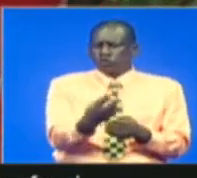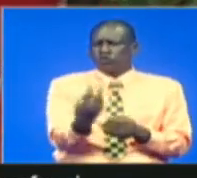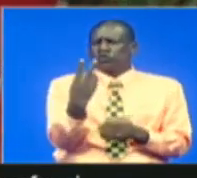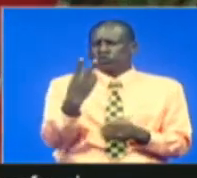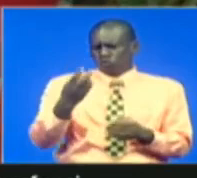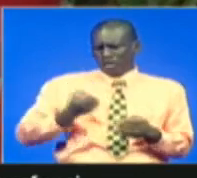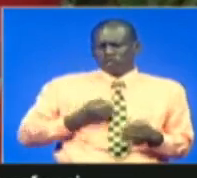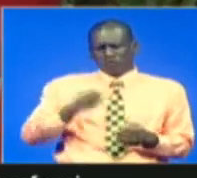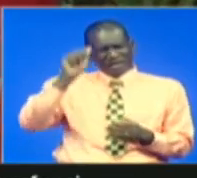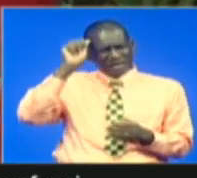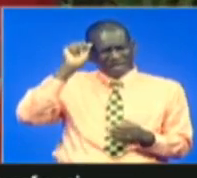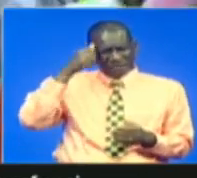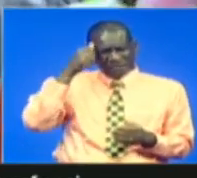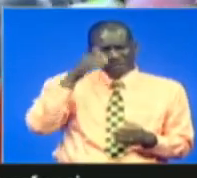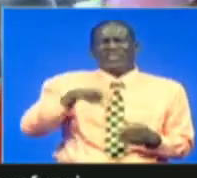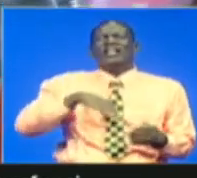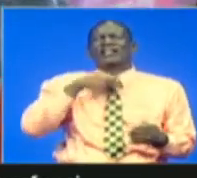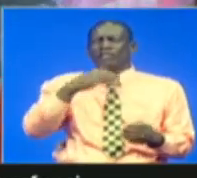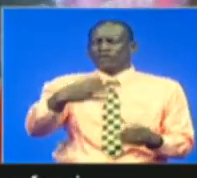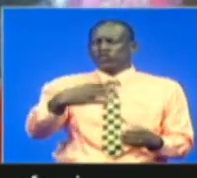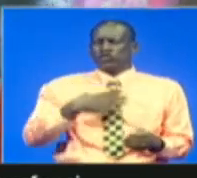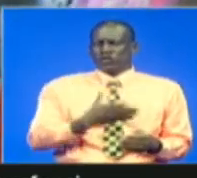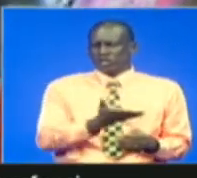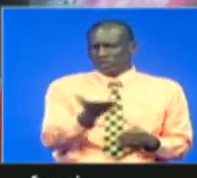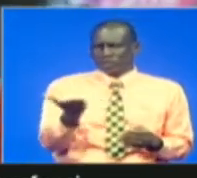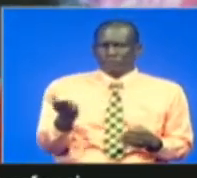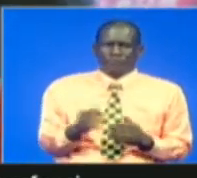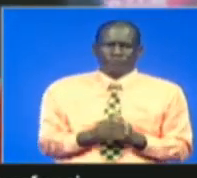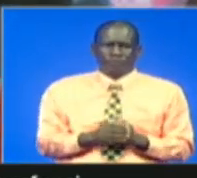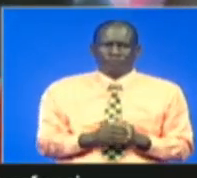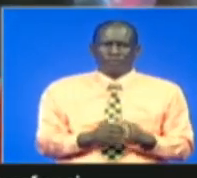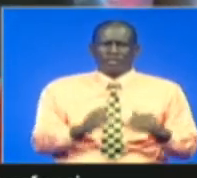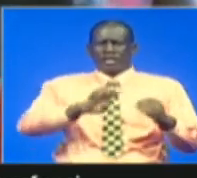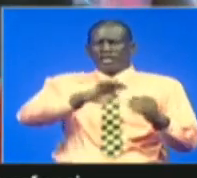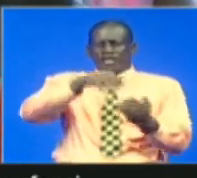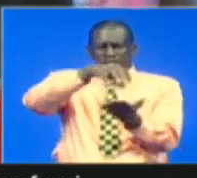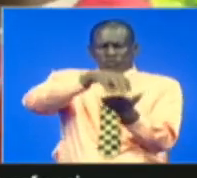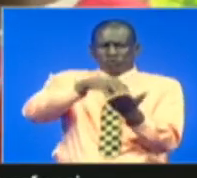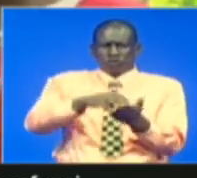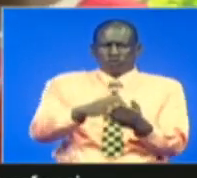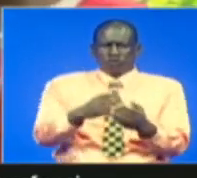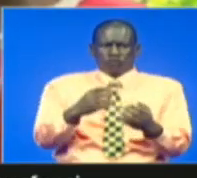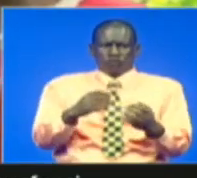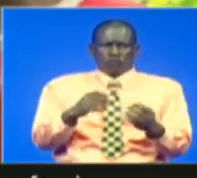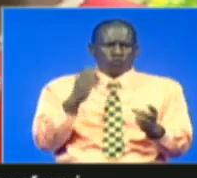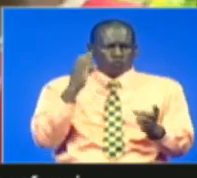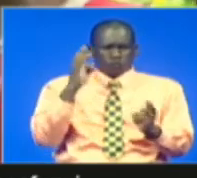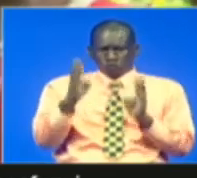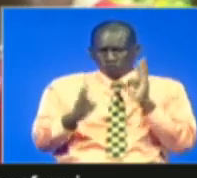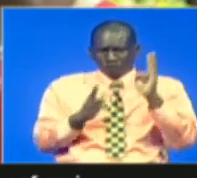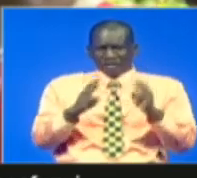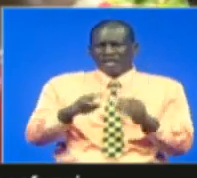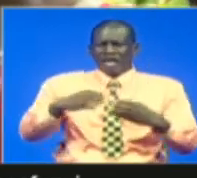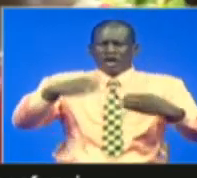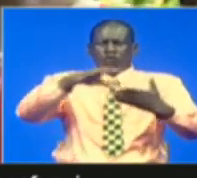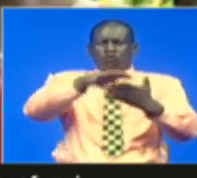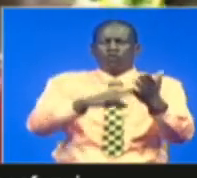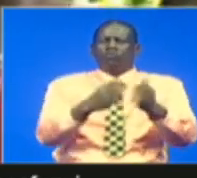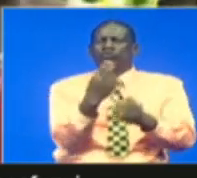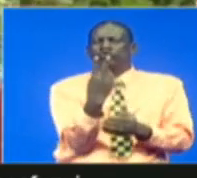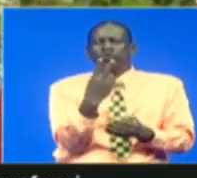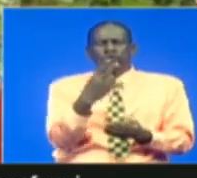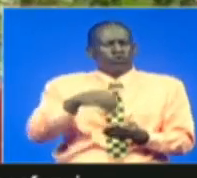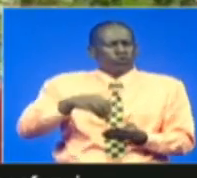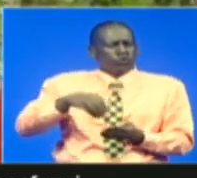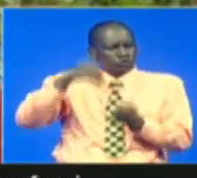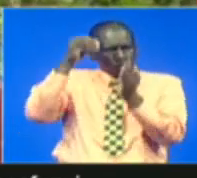kifo hicho kimewashangaza wengi. Katika kisa kingine cha kusikitisha, mwanafunzi wa kidato cha pili katika shule ya upili ya